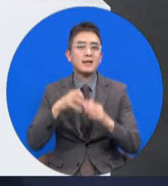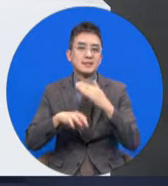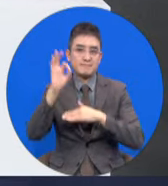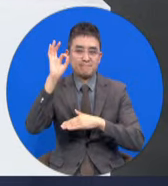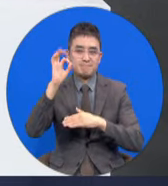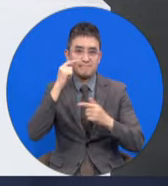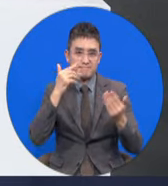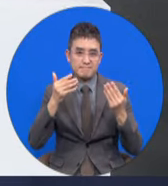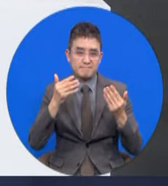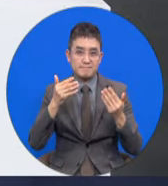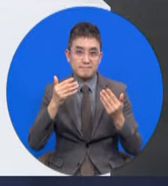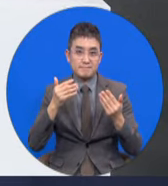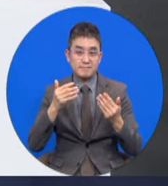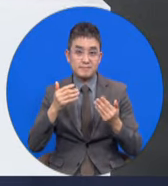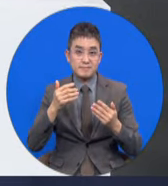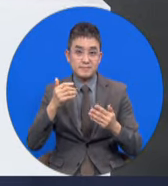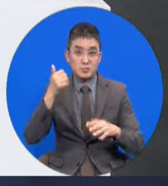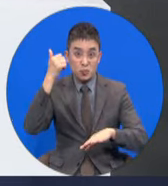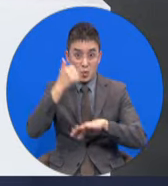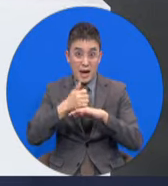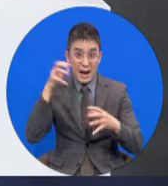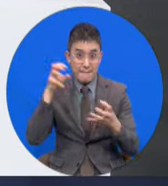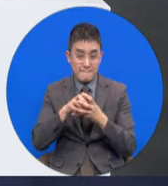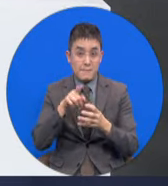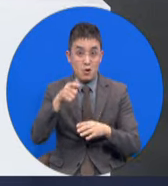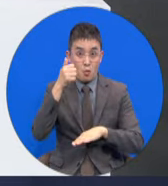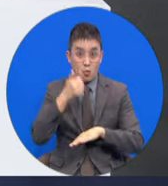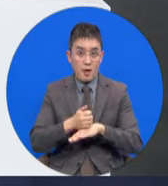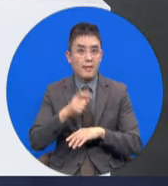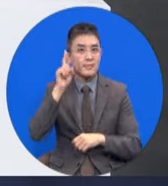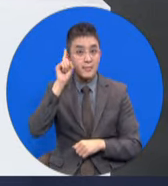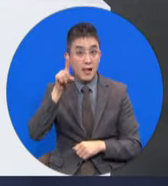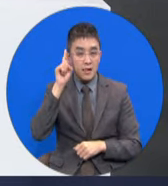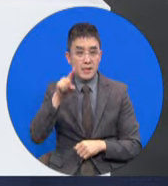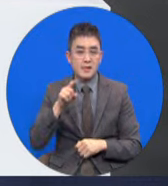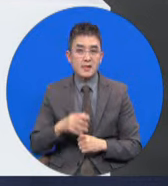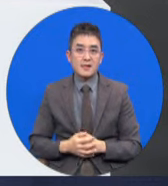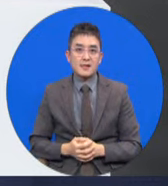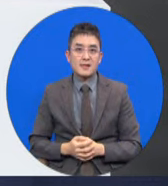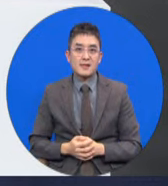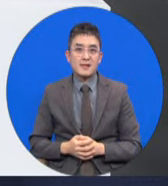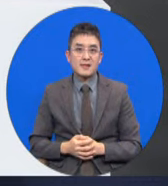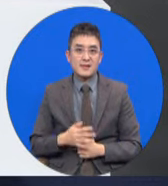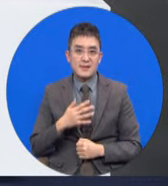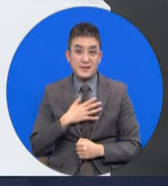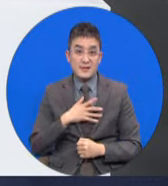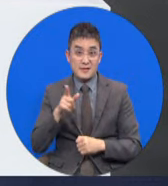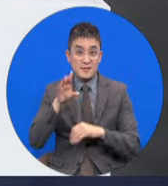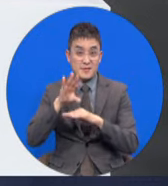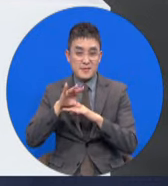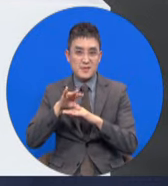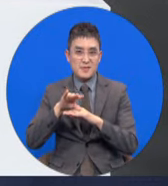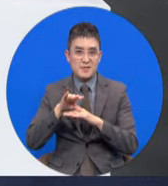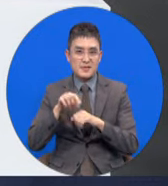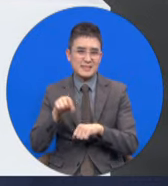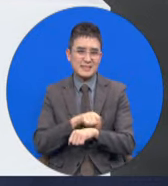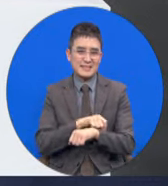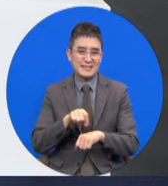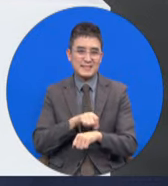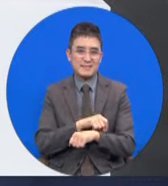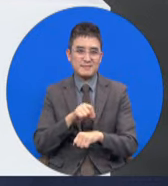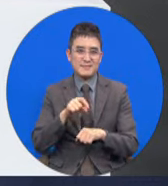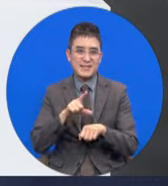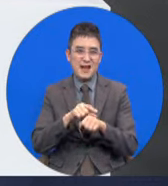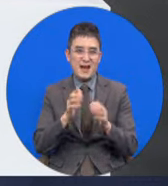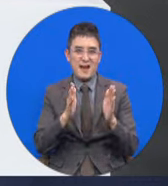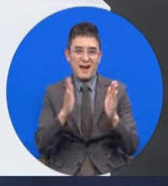겁니다. 결국 최종 투표 결과는 저희 내일 김진애 돌직구쇼가 또 특집 생방송 2시간을 준비했습니다. 궁금하십니까?